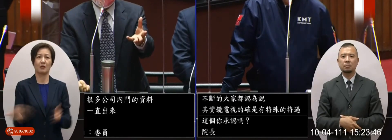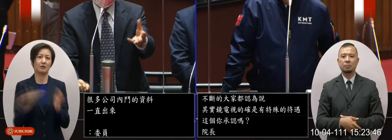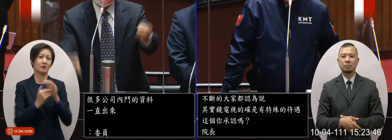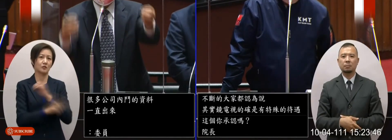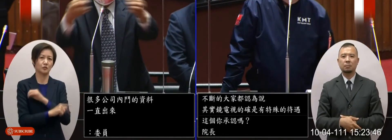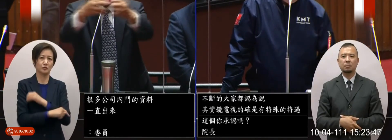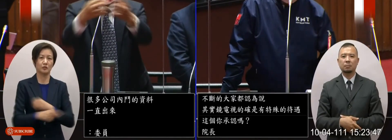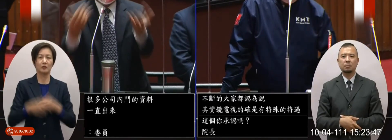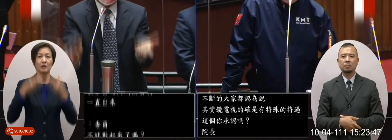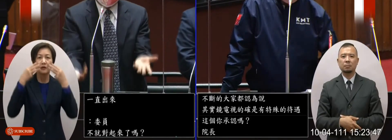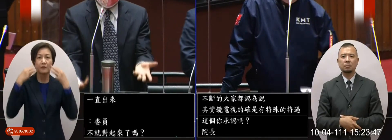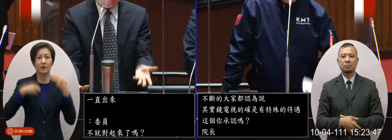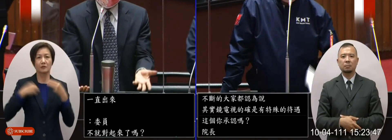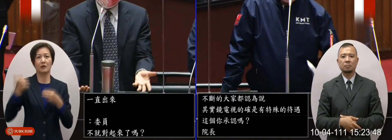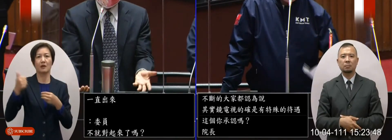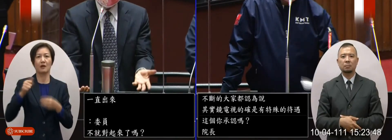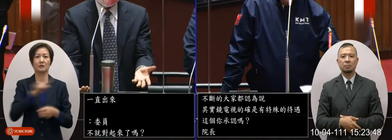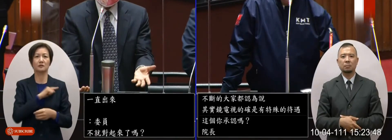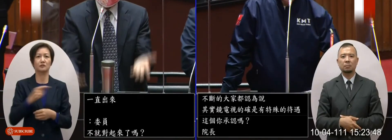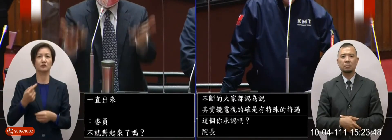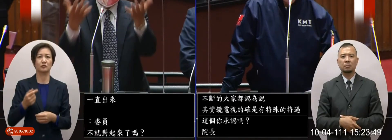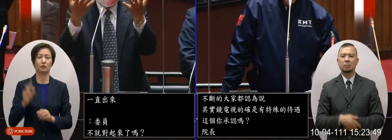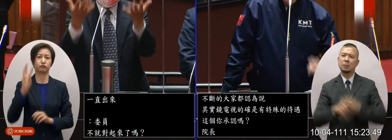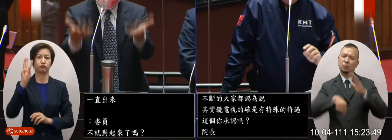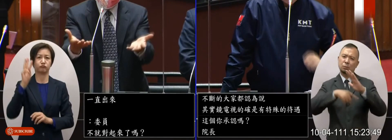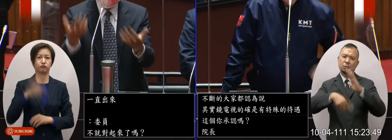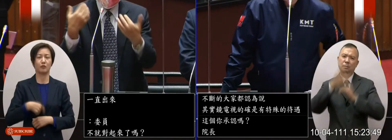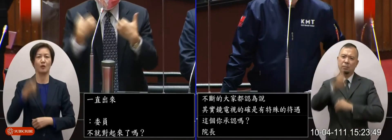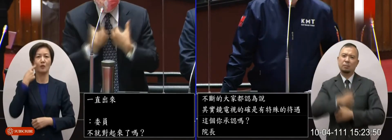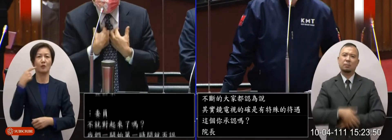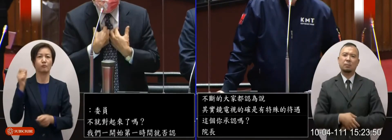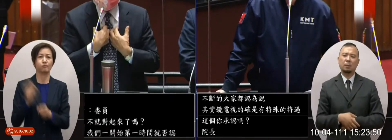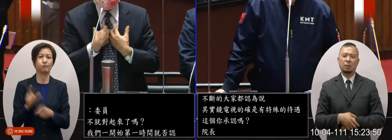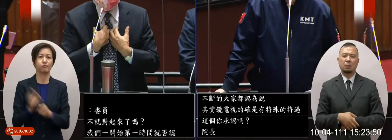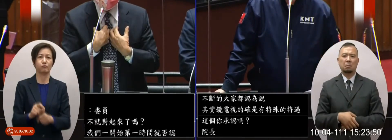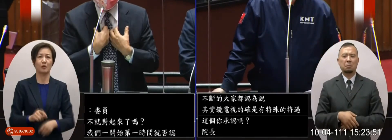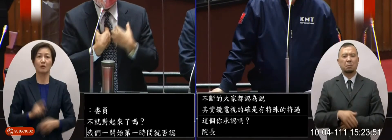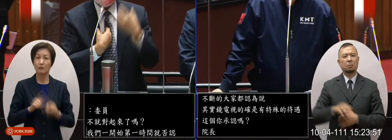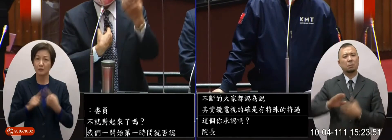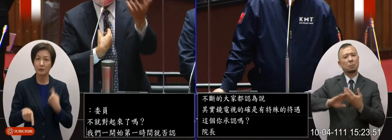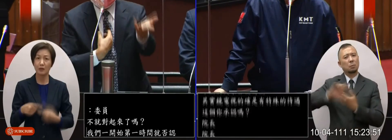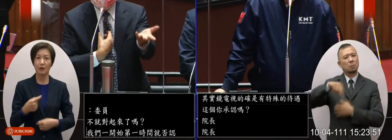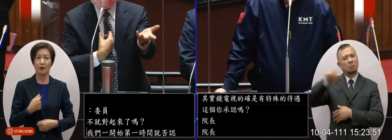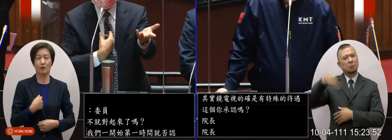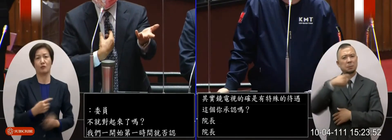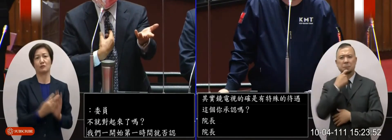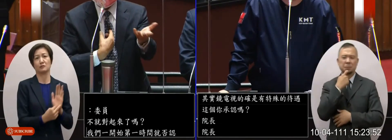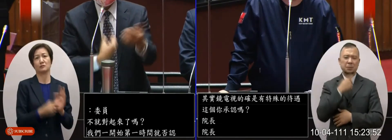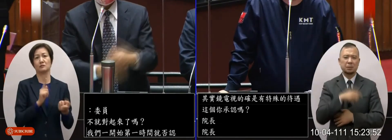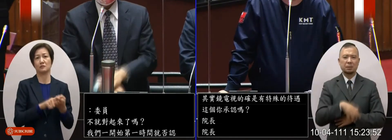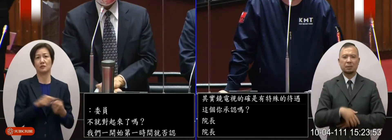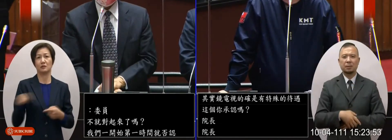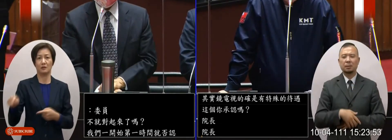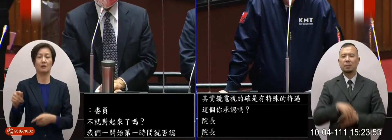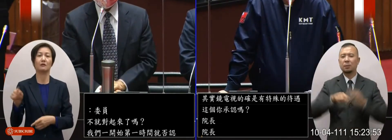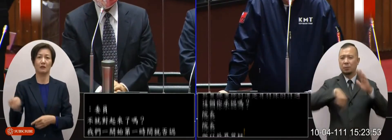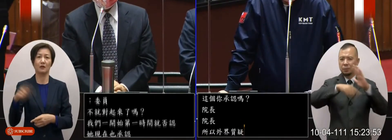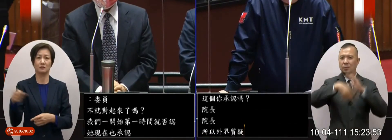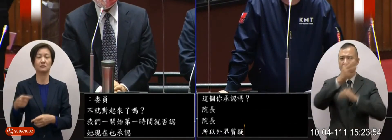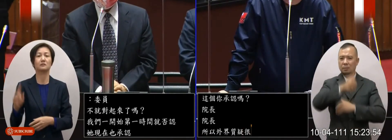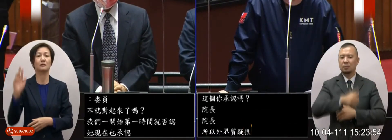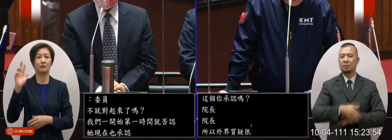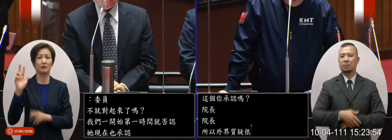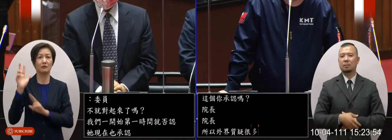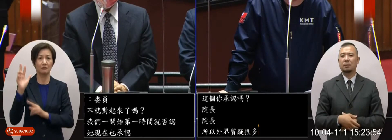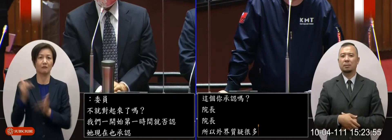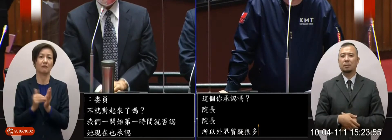碰风，那就不就对好了吗？ 院长，外界 我讲的正确啊，他也承认了。 院长， 对不对？